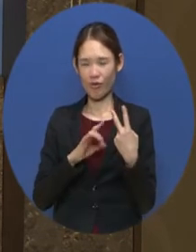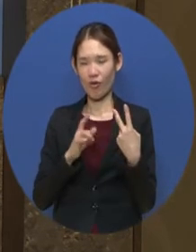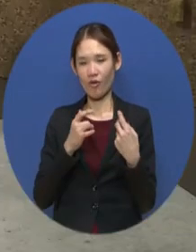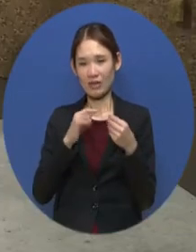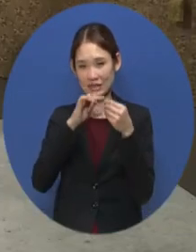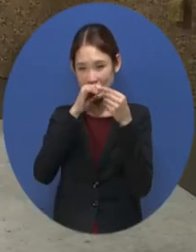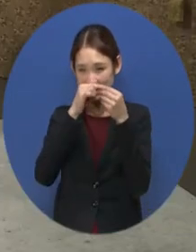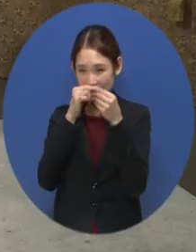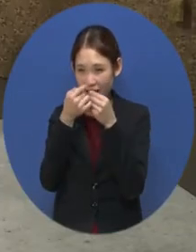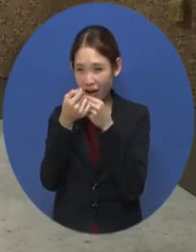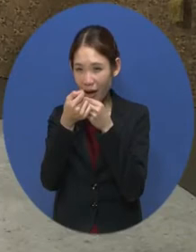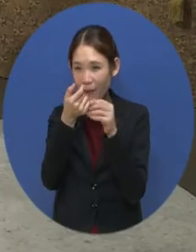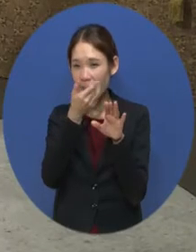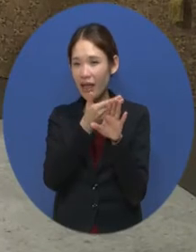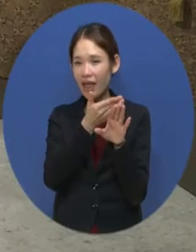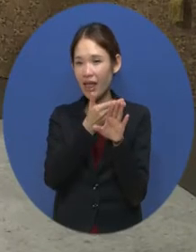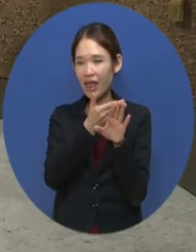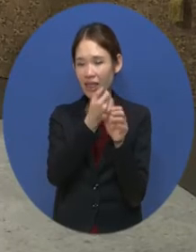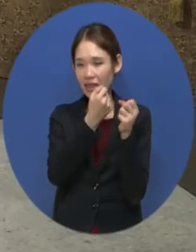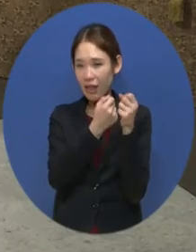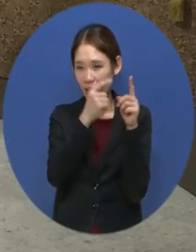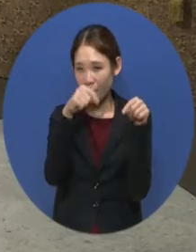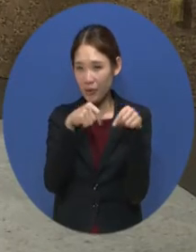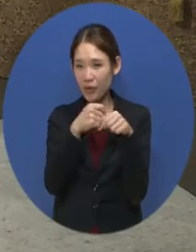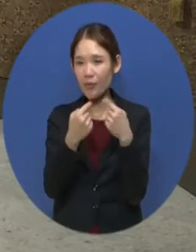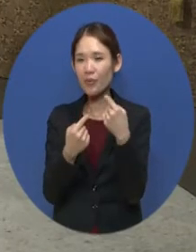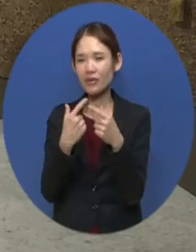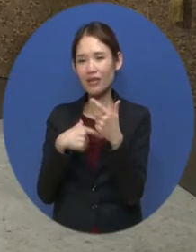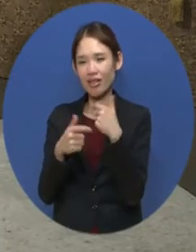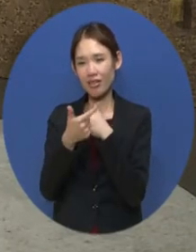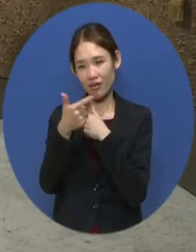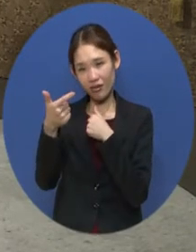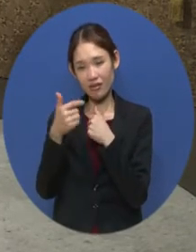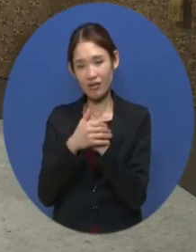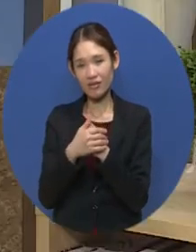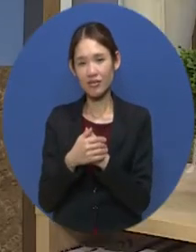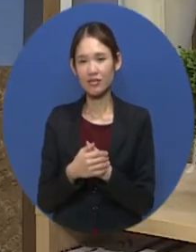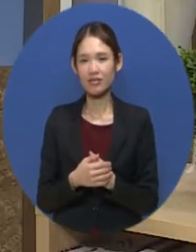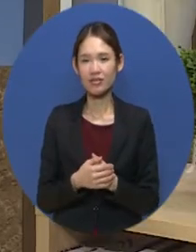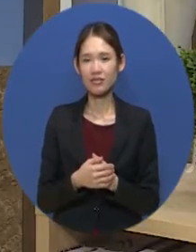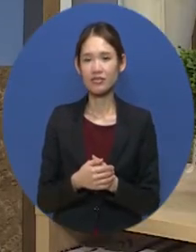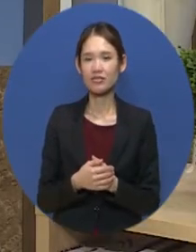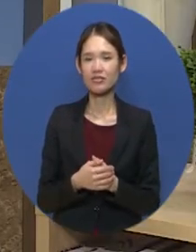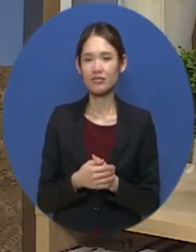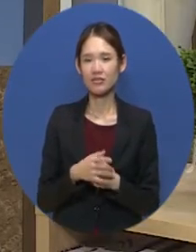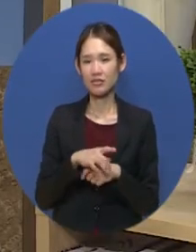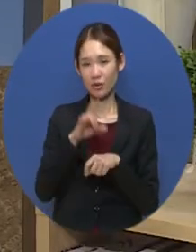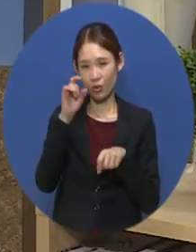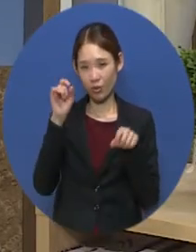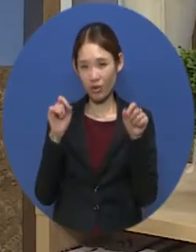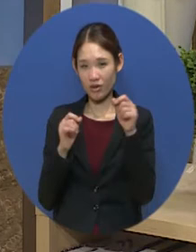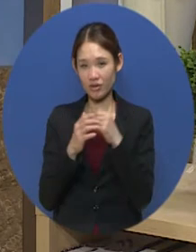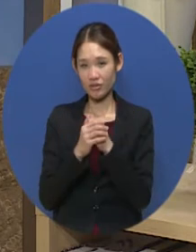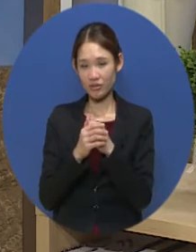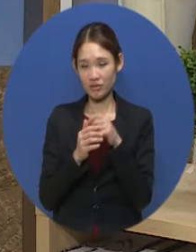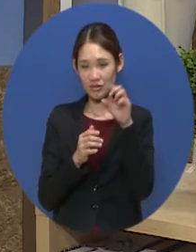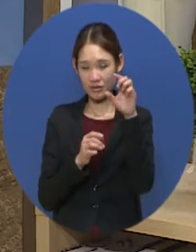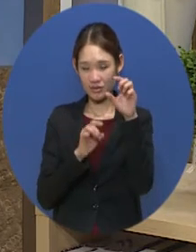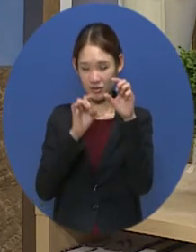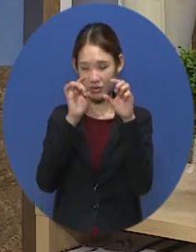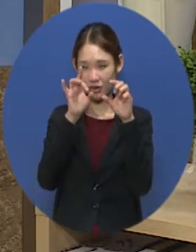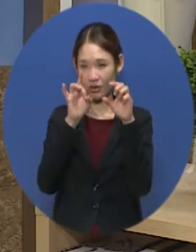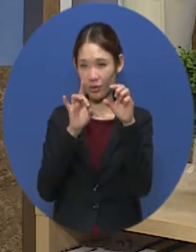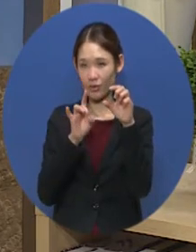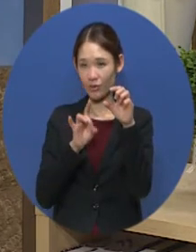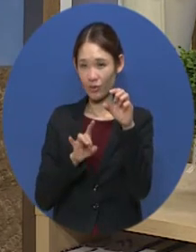깨알 같은 의약품 그 설명서에는 맞아요. 다 일일이 찾아봐야 되니까 네. 시간도 오래 걸리고 했는데 네. 이렇게 터치 하나로